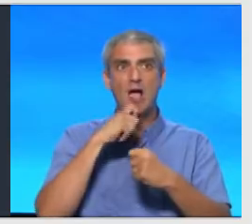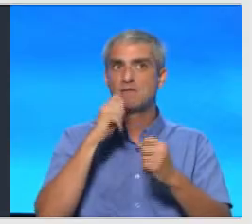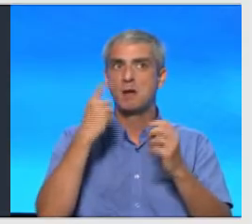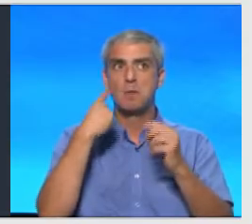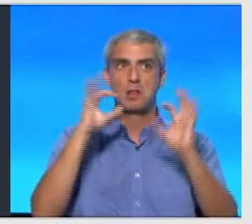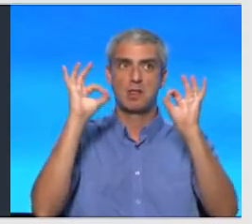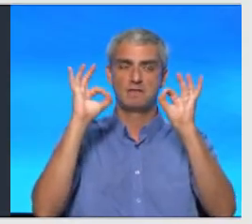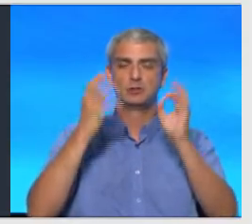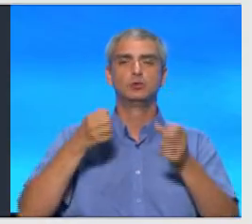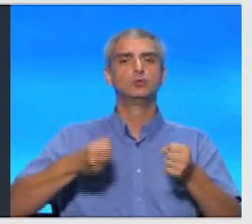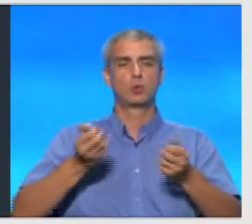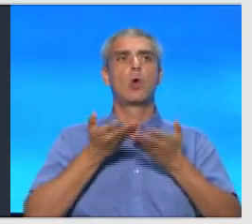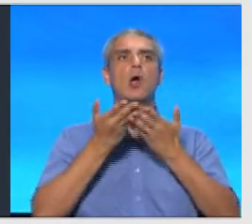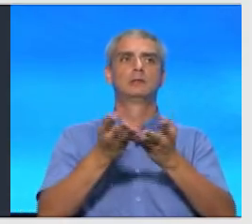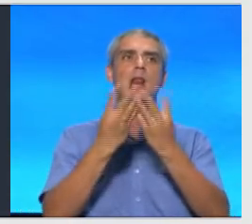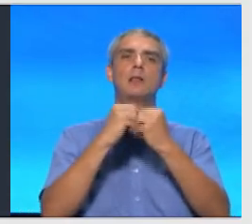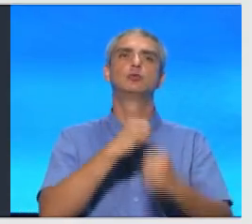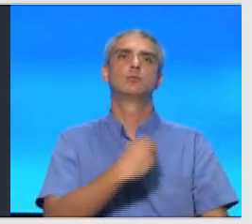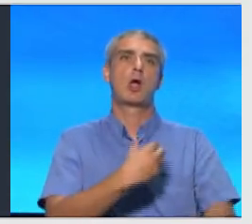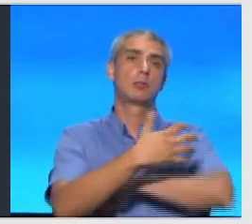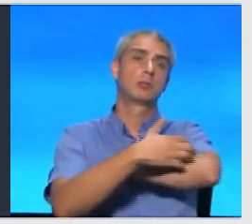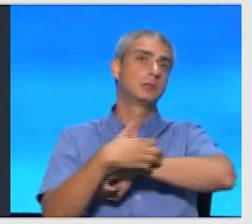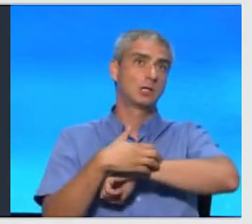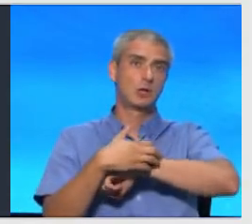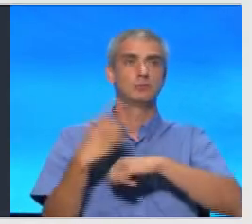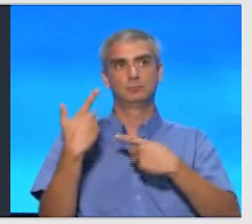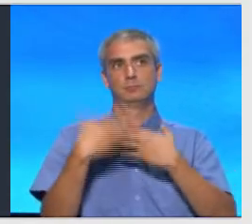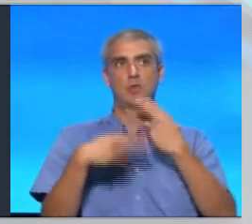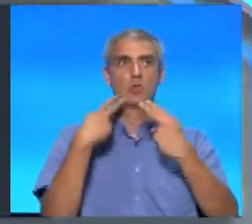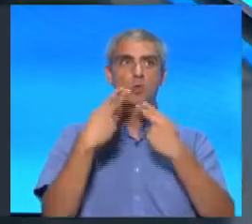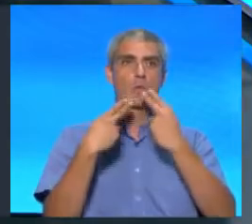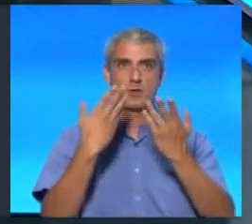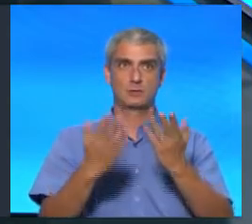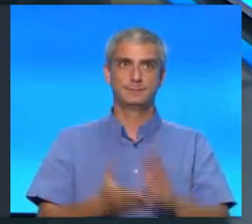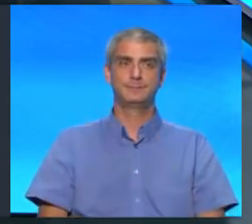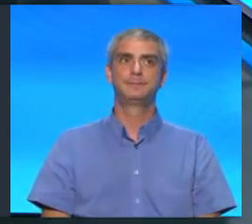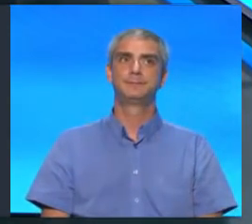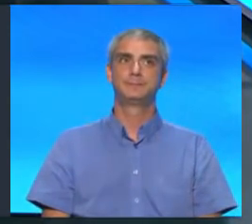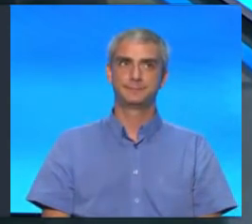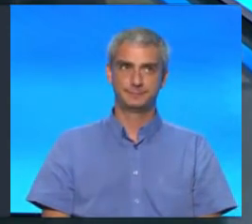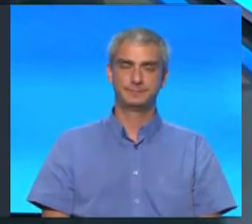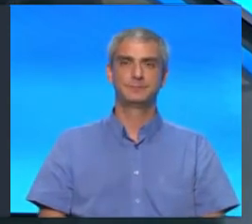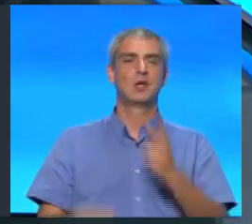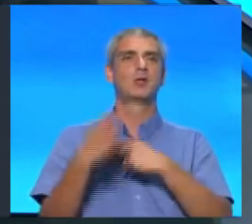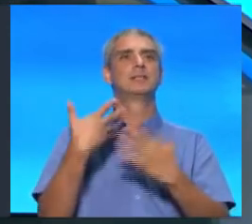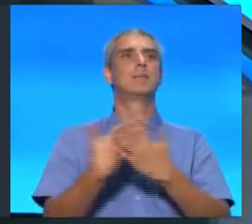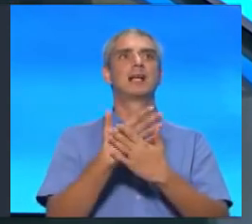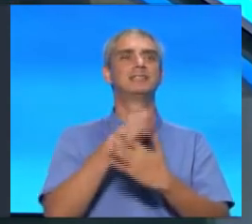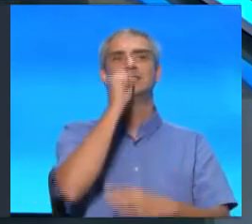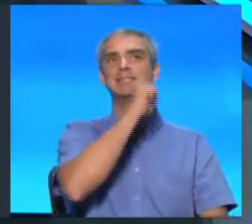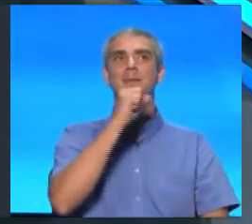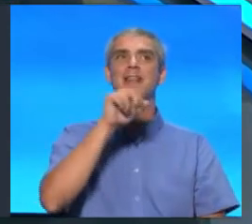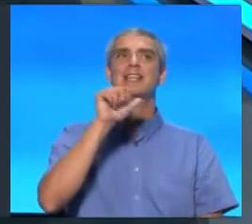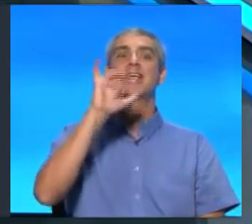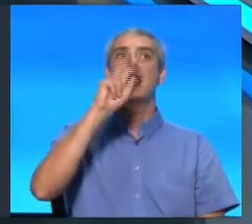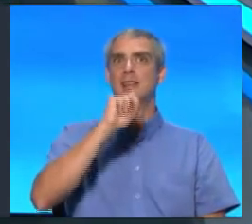פלילית. השוק תורם למשפחות נזקקות. עד כאן התגובות. חוזרים למגזין שלנו, הזמרת אילנית מציינת יום